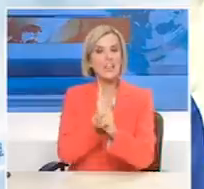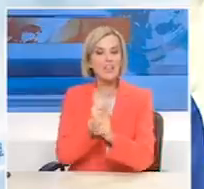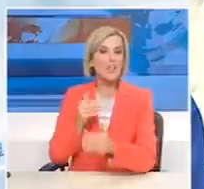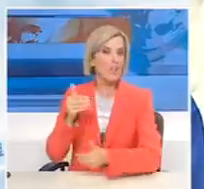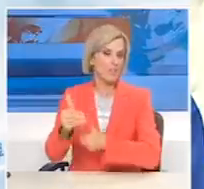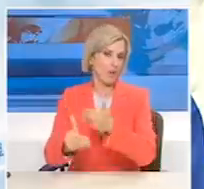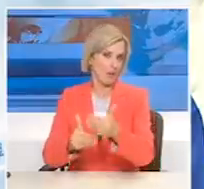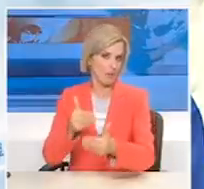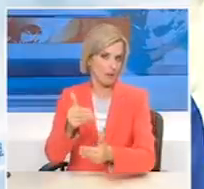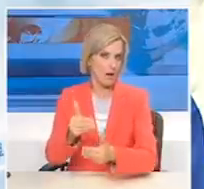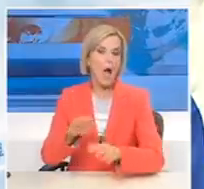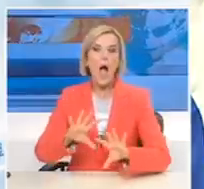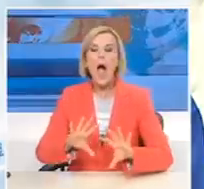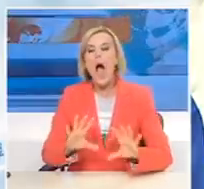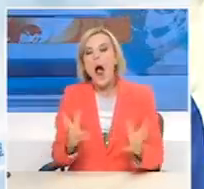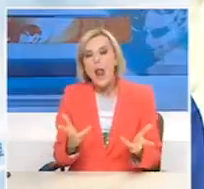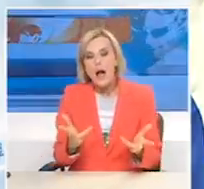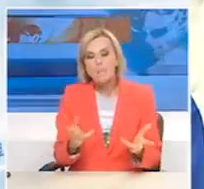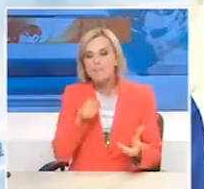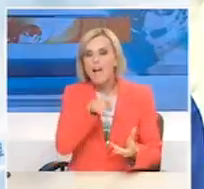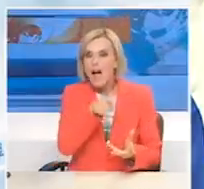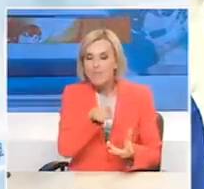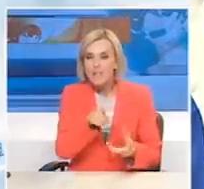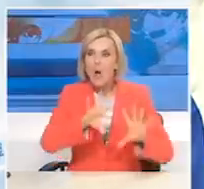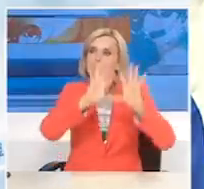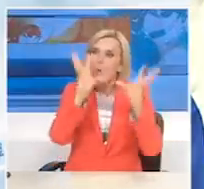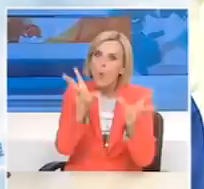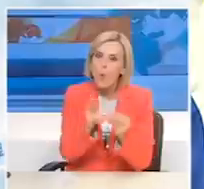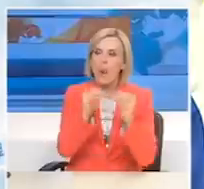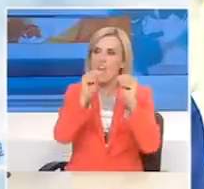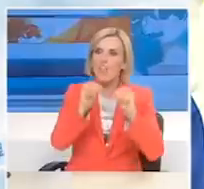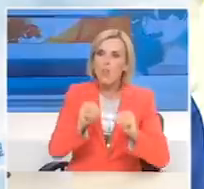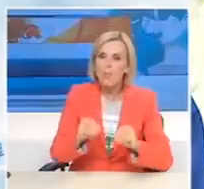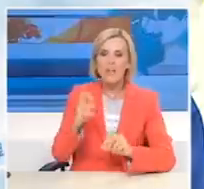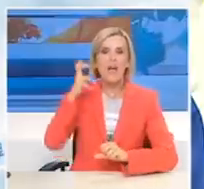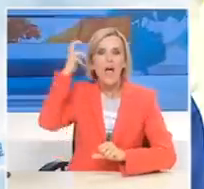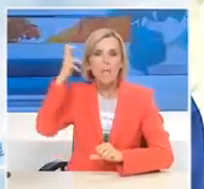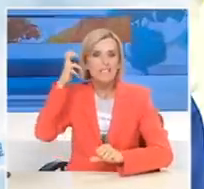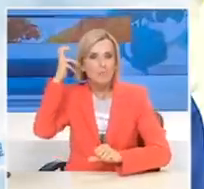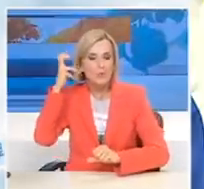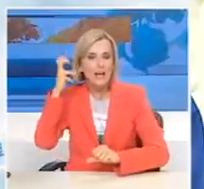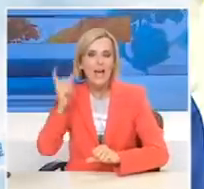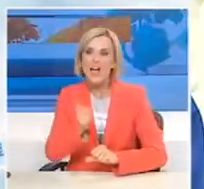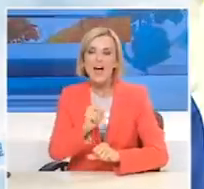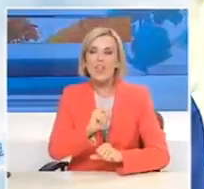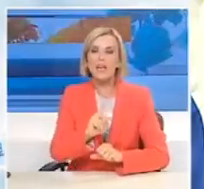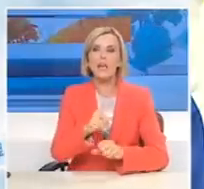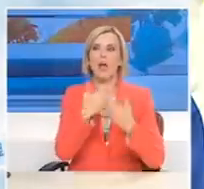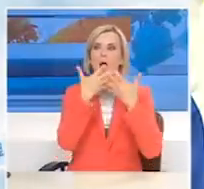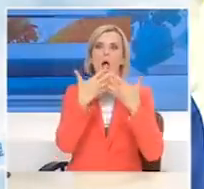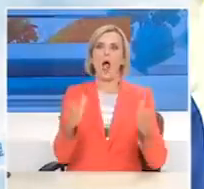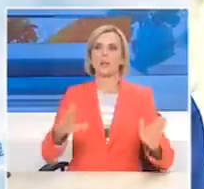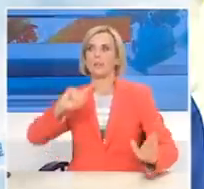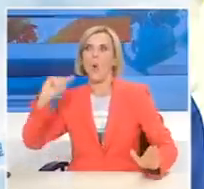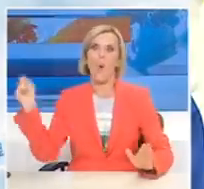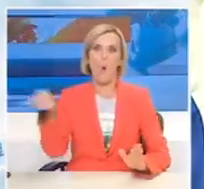γίνει αυτό. Το θέμα, το πόσο ανοιχτά είναι τα δεδομένα σε παγκόσμιο επίπεδο, βεβαίως και με βρει σύμφωνο δημοσιογράφος, δεν είναι τόσο ανοιχτά από